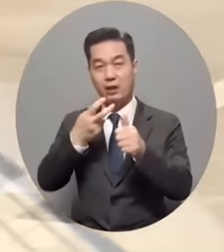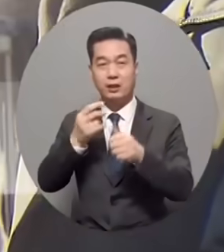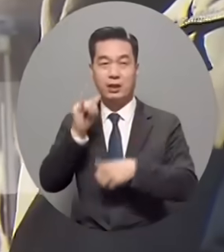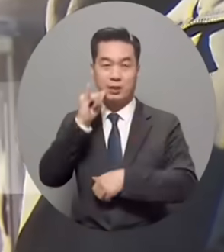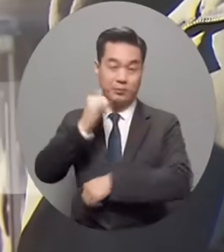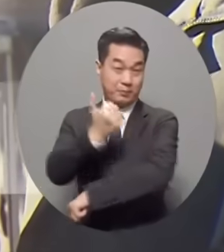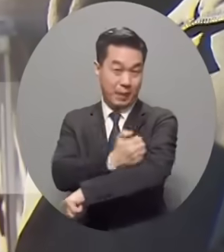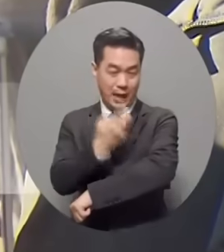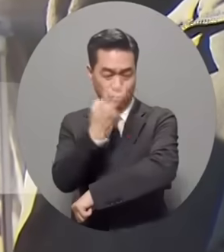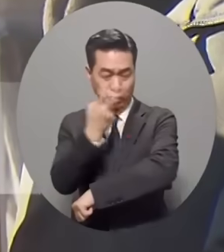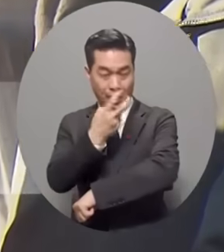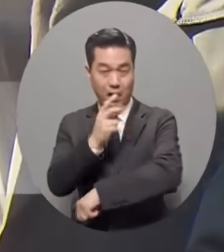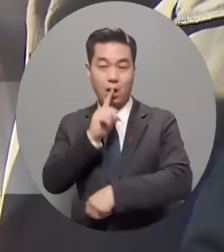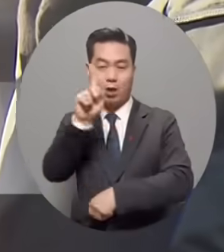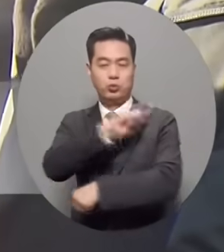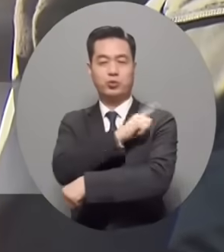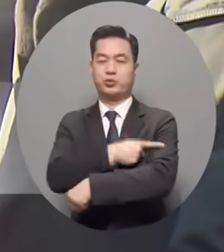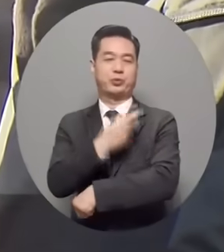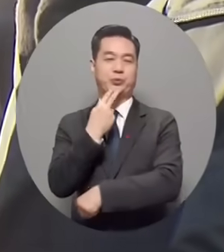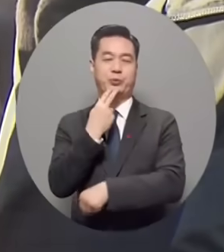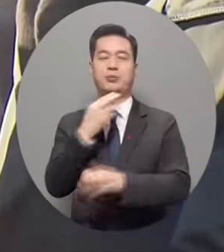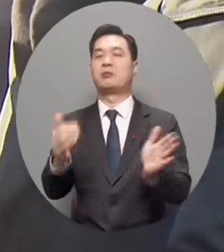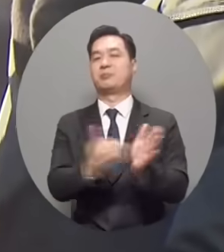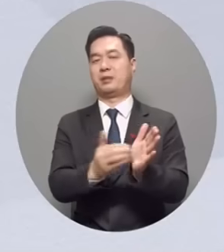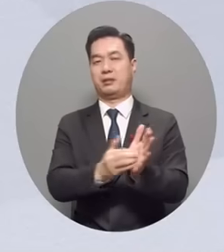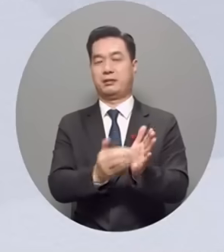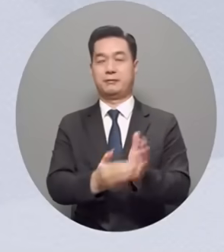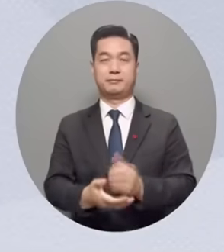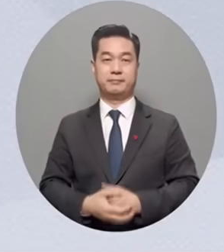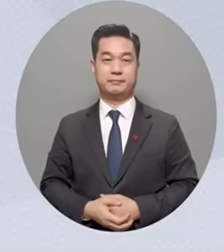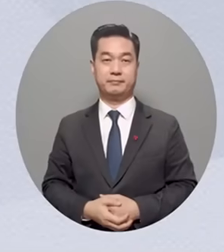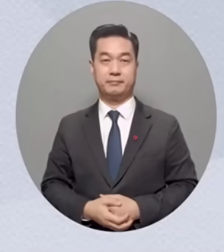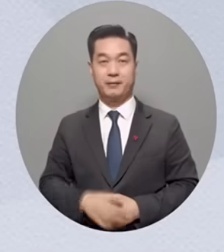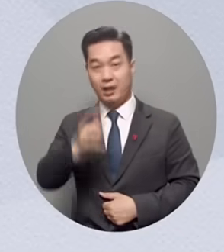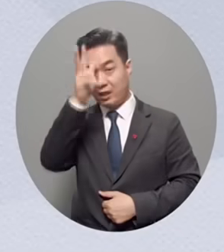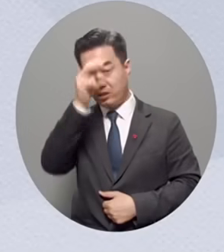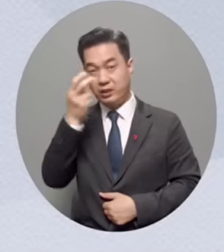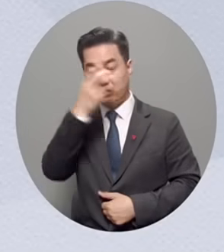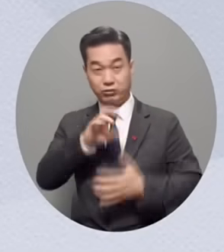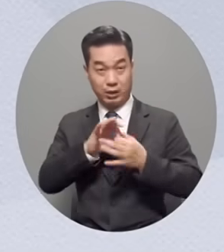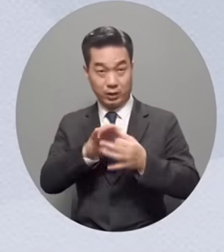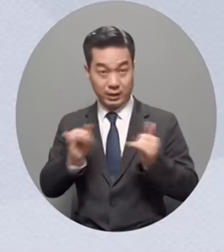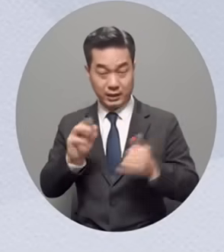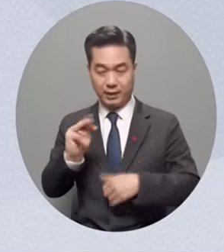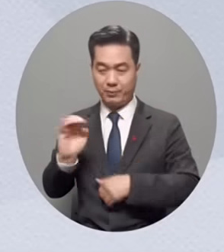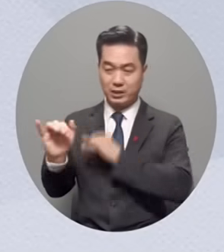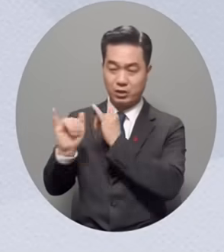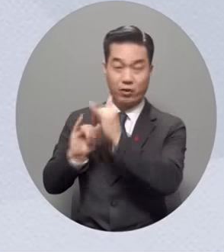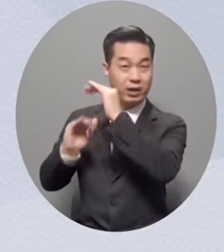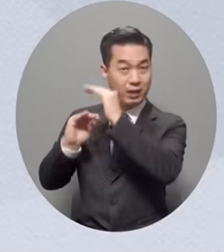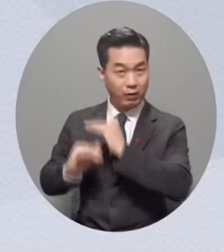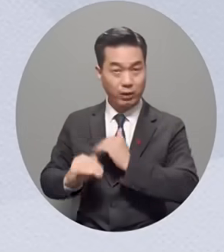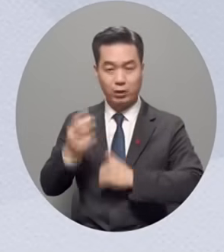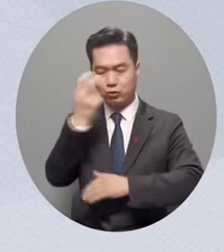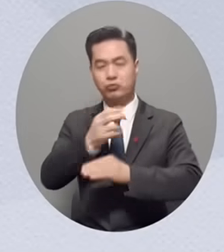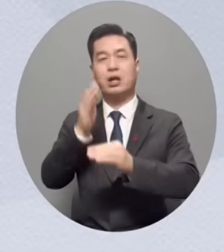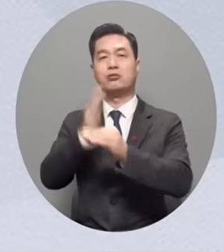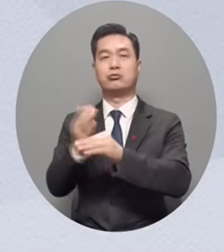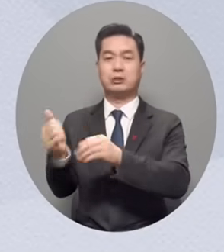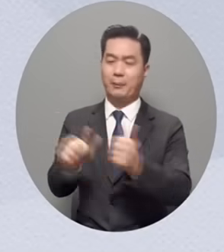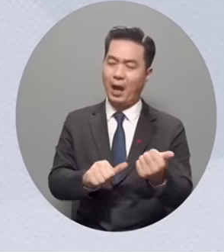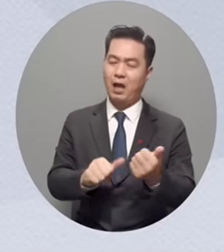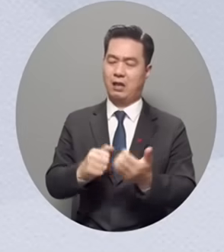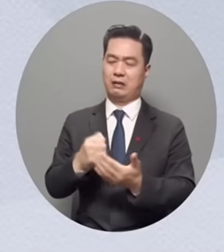수사는 공소권 없음으로 종결됐습니다. 경찰 수사 관계자는 MBC와의 통화에서 수사 중 사망한 데